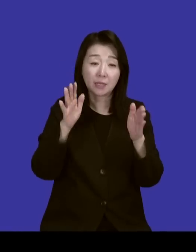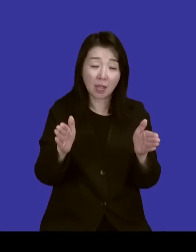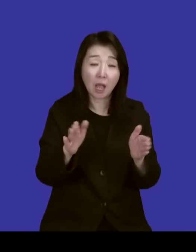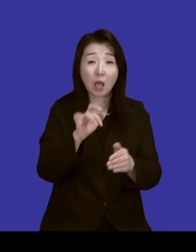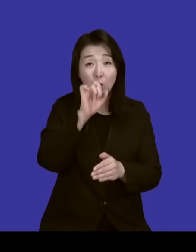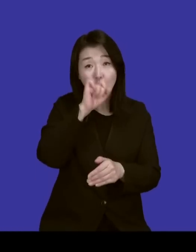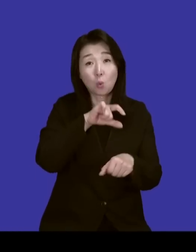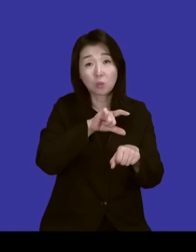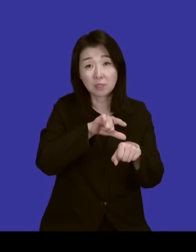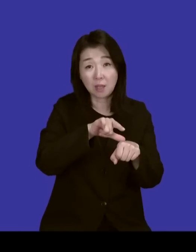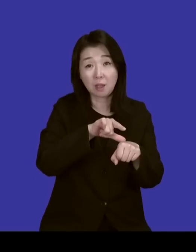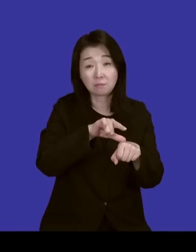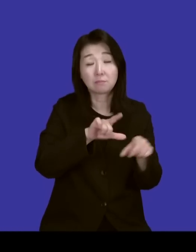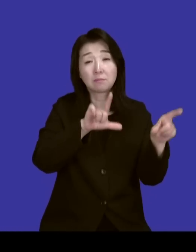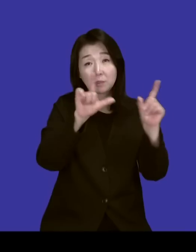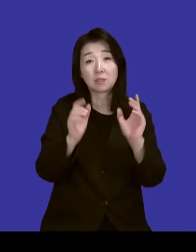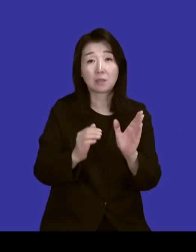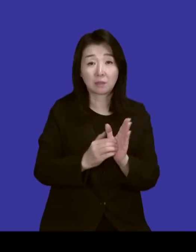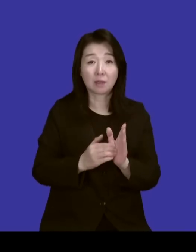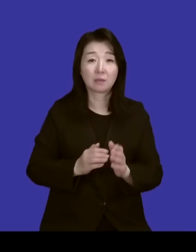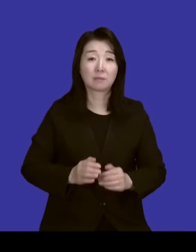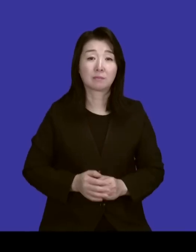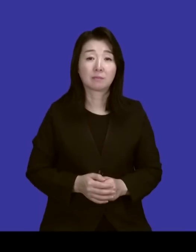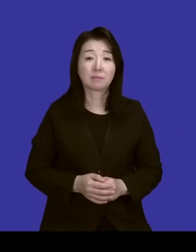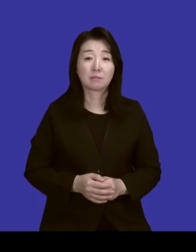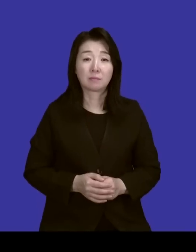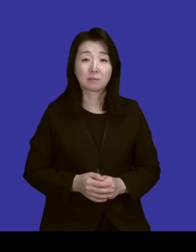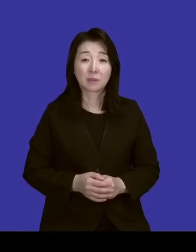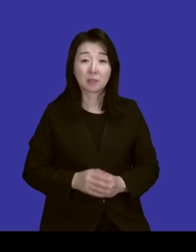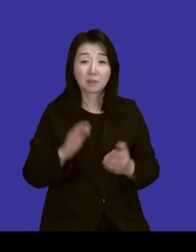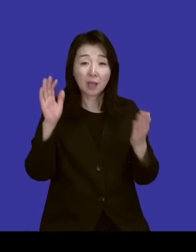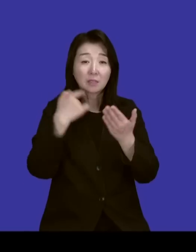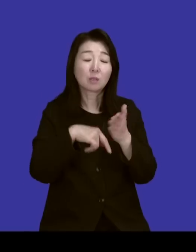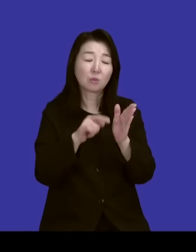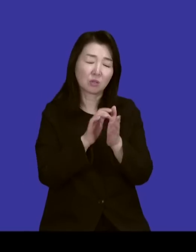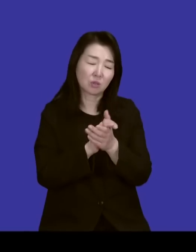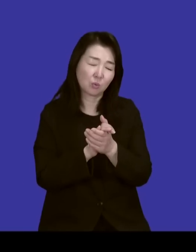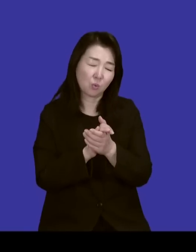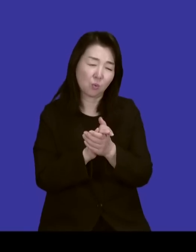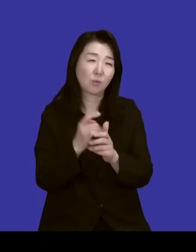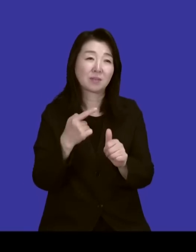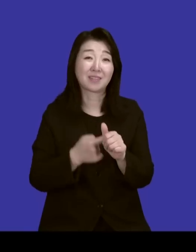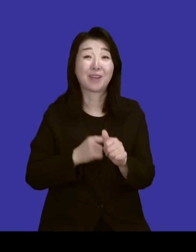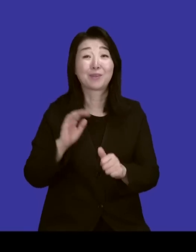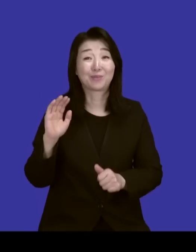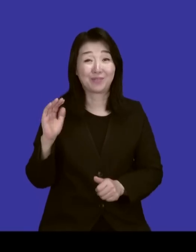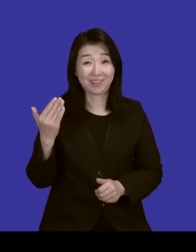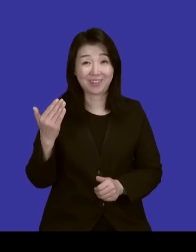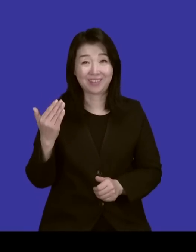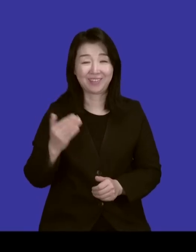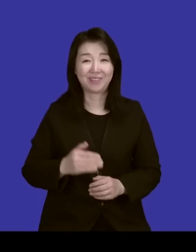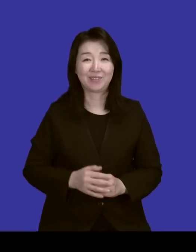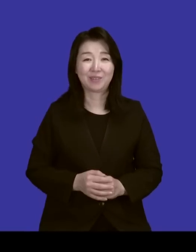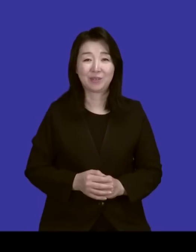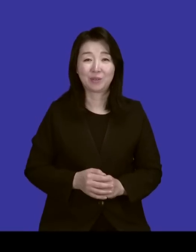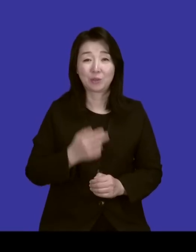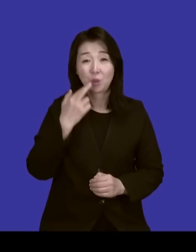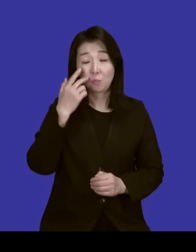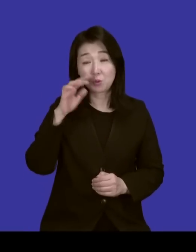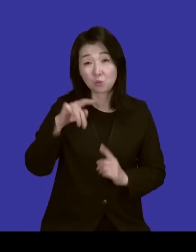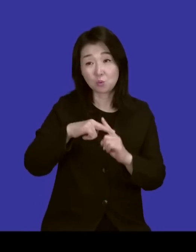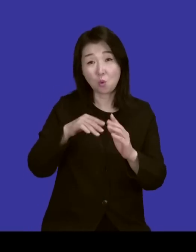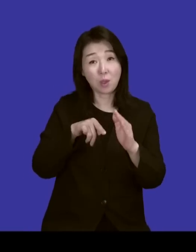딱 왔는데 그들을 위해서 기도하게 되더라고요. 근데 미국